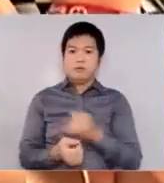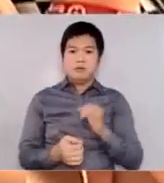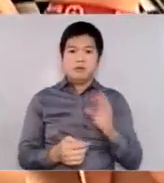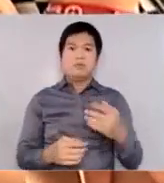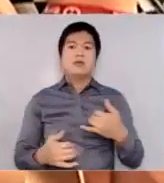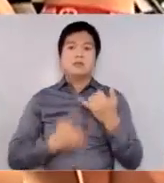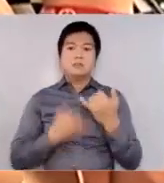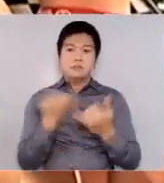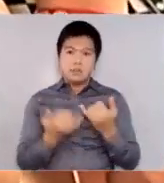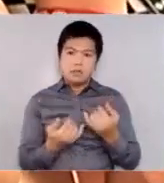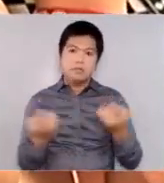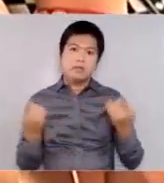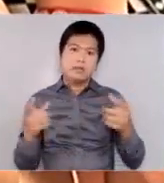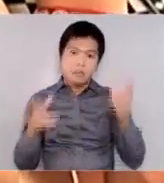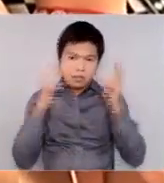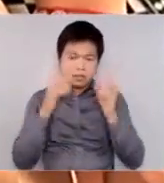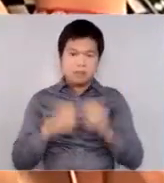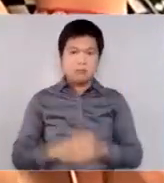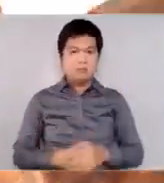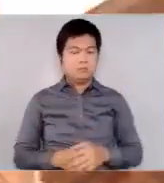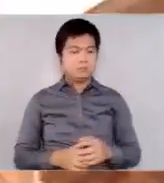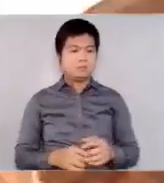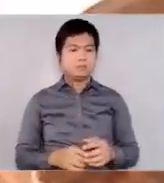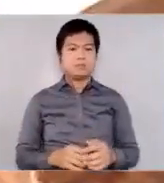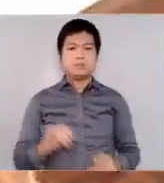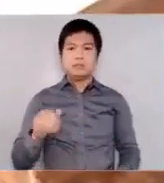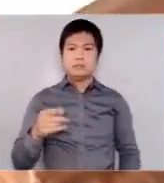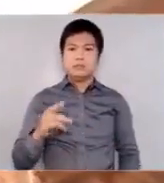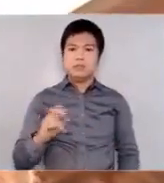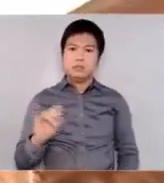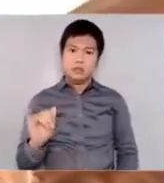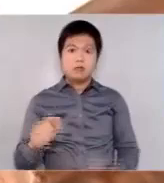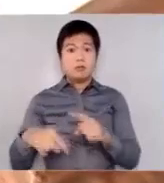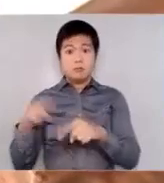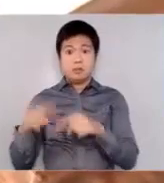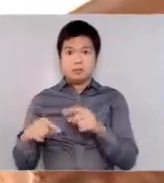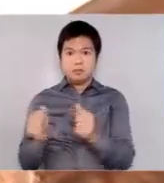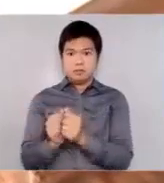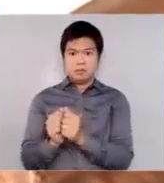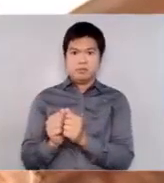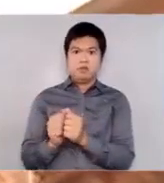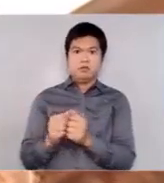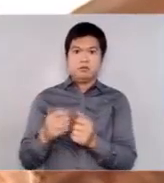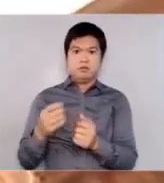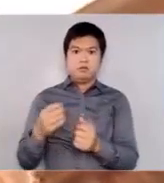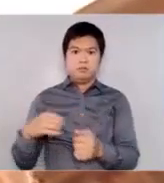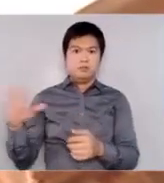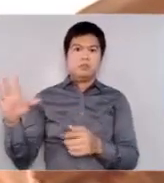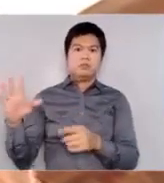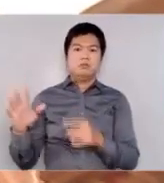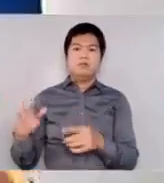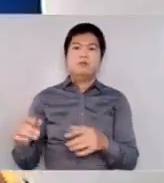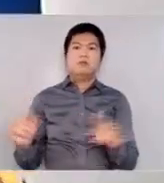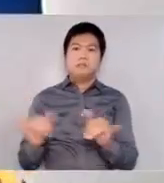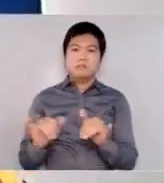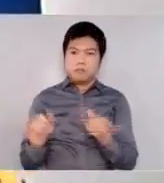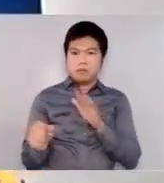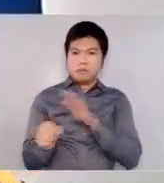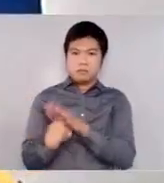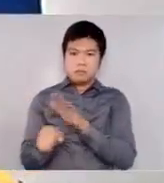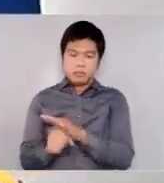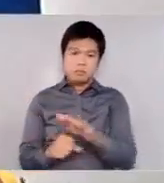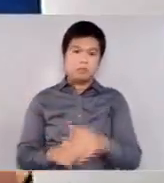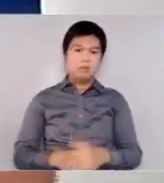masaklap, bagyang kaibigan ni Marina si alias Jenny, nakasama niyang umalis noong araw na yon, ginahasa rin. Tinutukan niya po kami ng